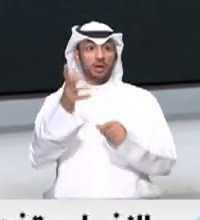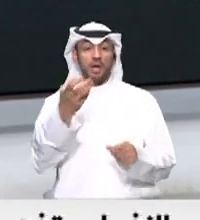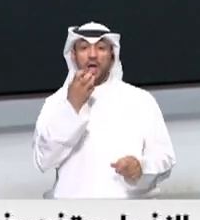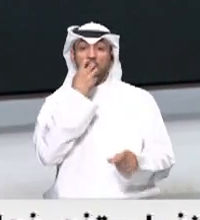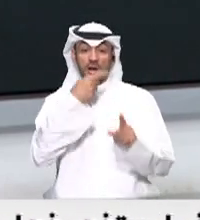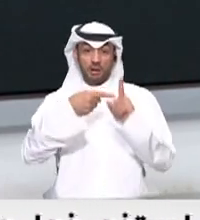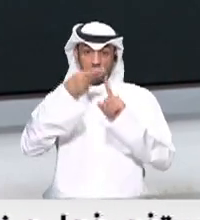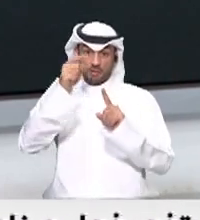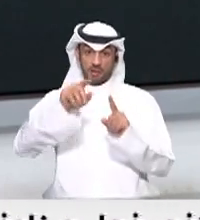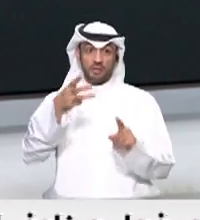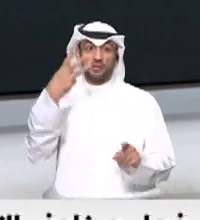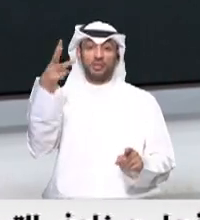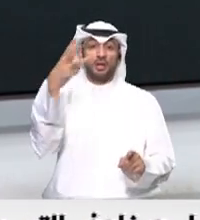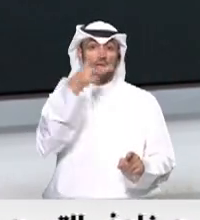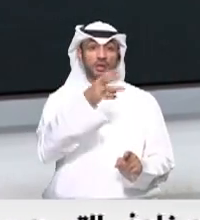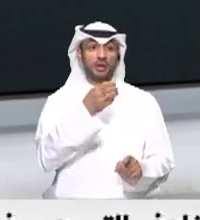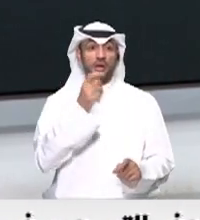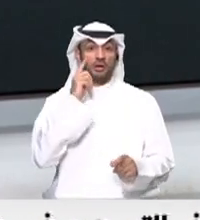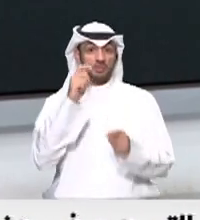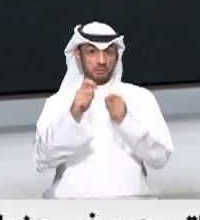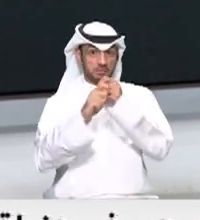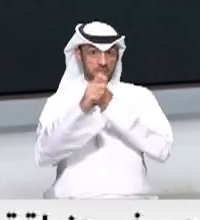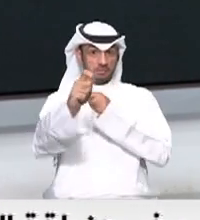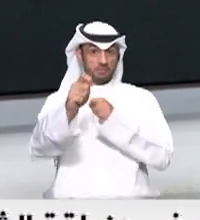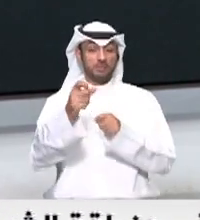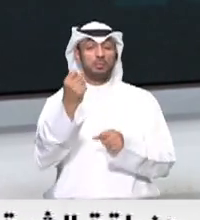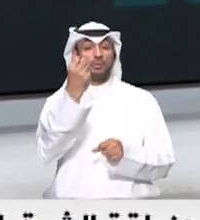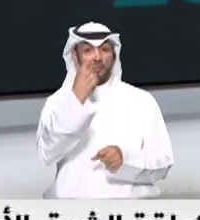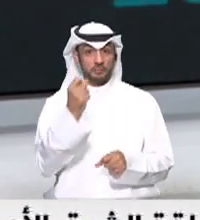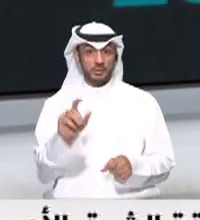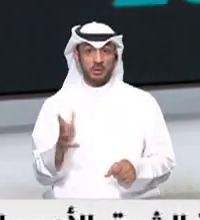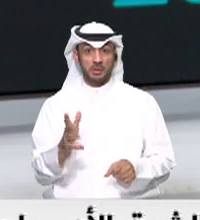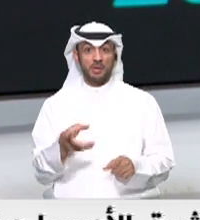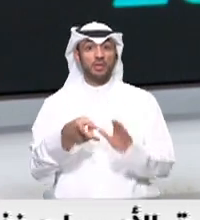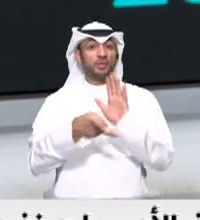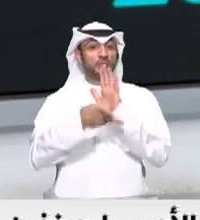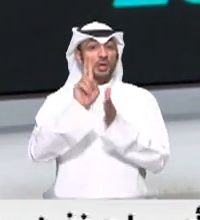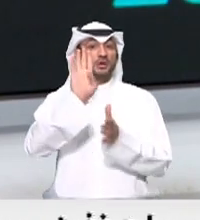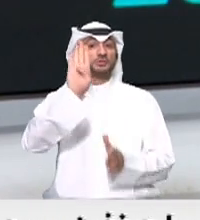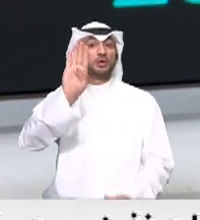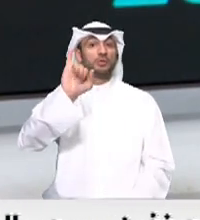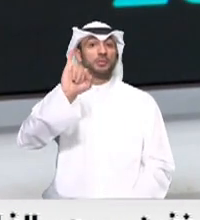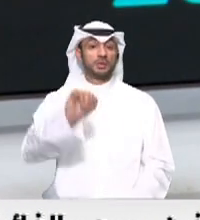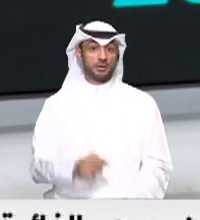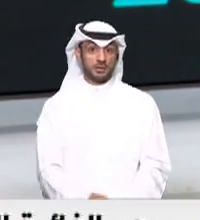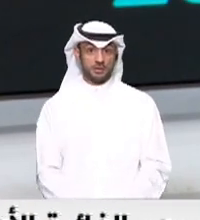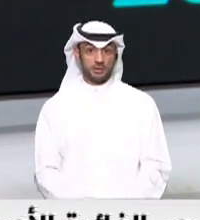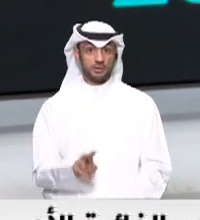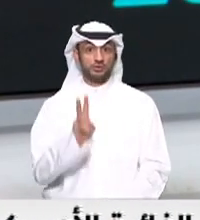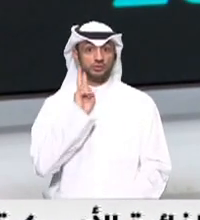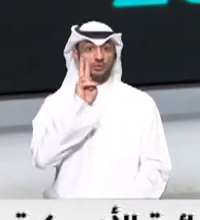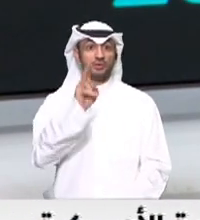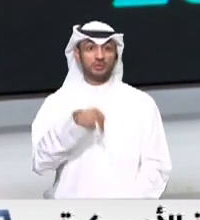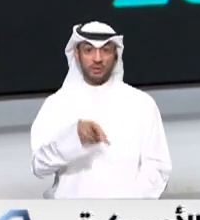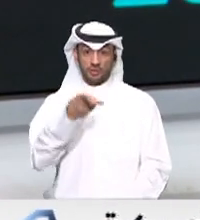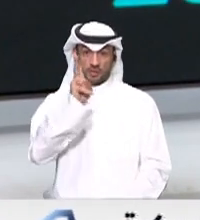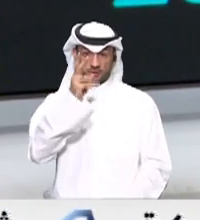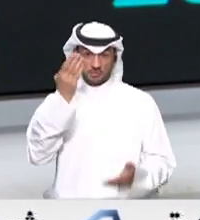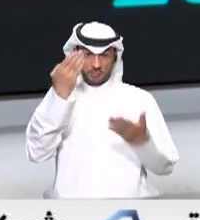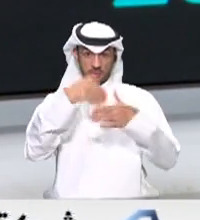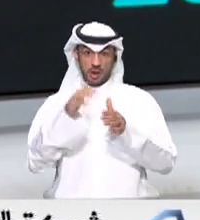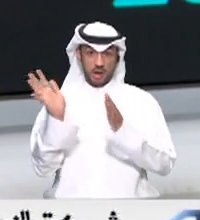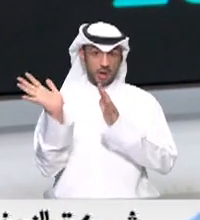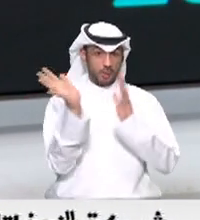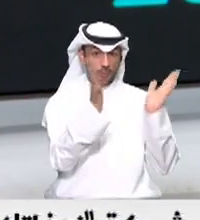درجه مئويه في المناطق السكنيه والرؤيه الافقيه ممتازه اكثر من 12 كل للساعه 12 باذن الله الهواء راح يكون